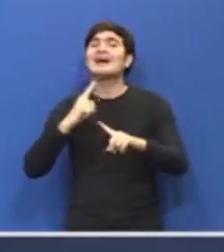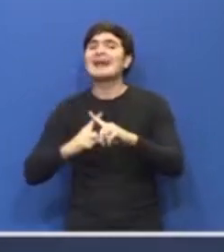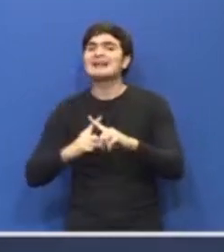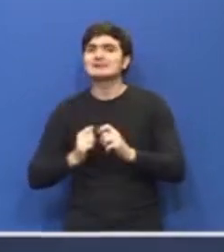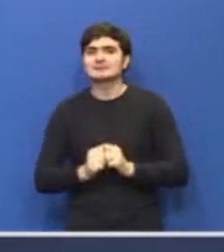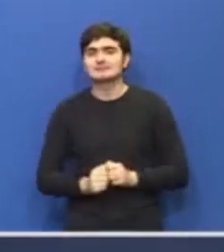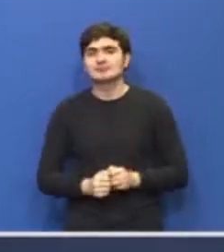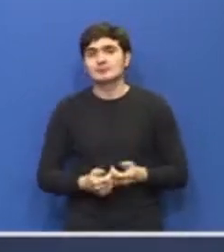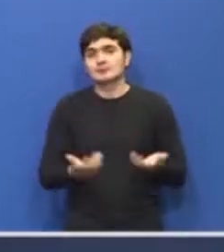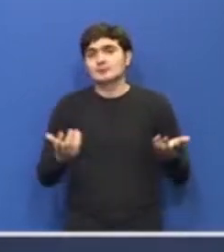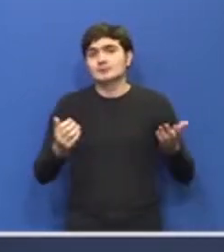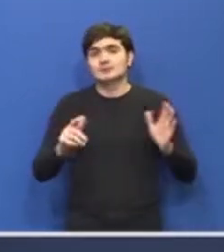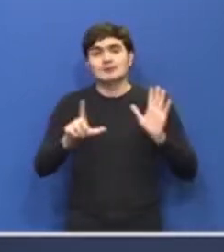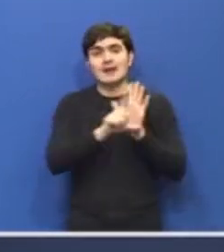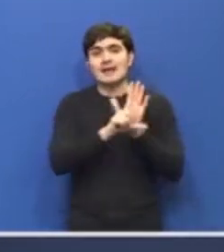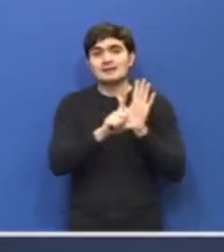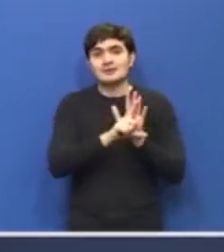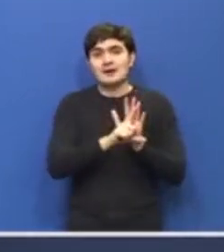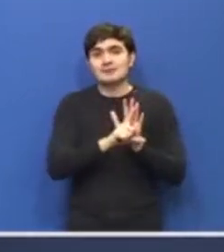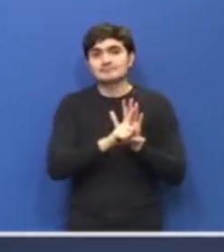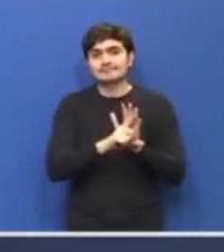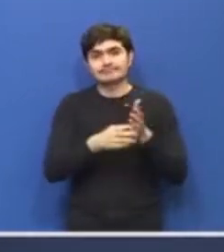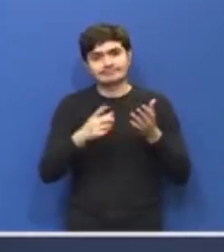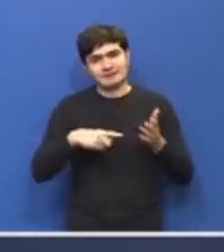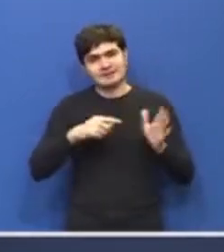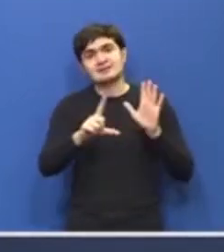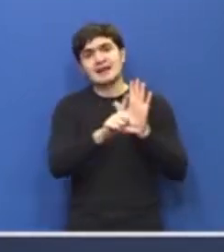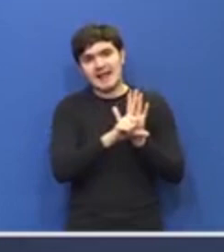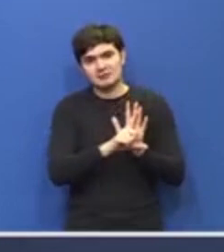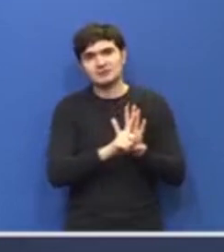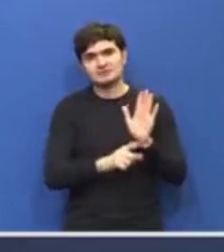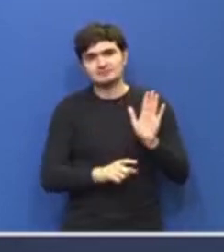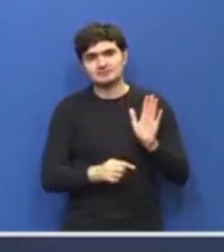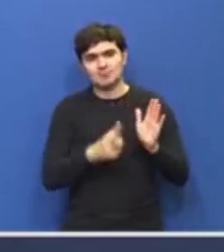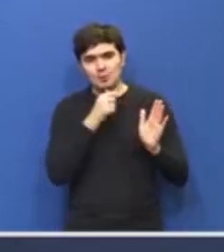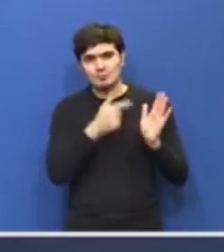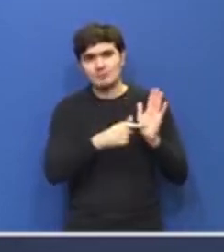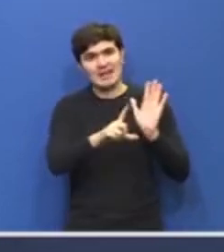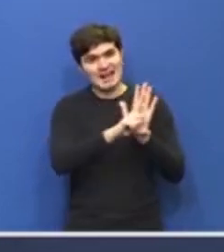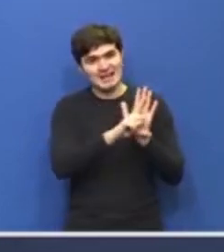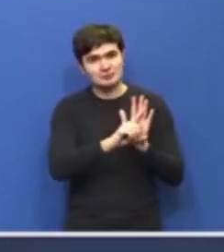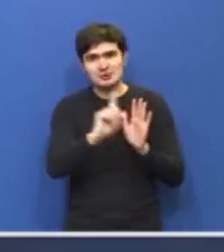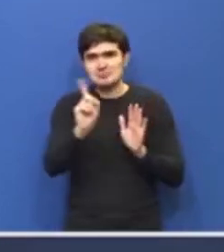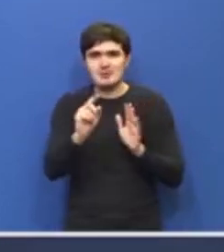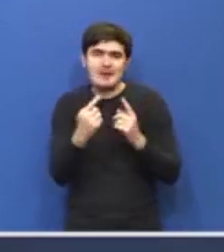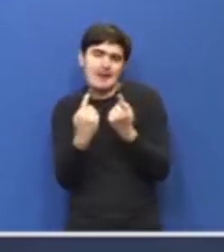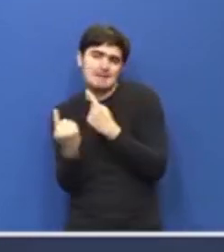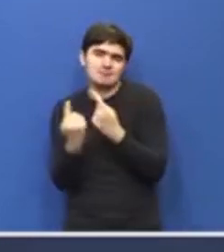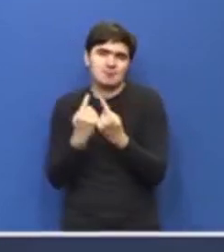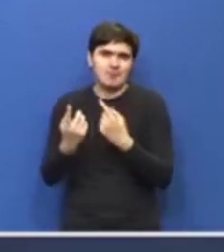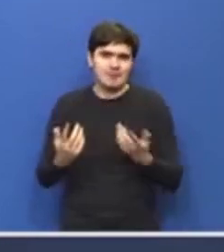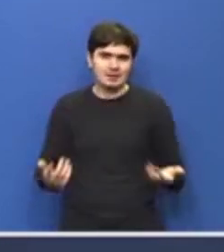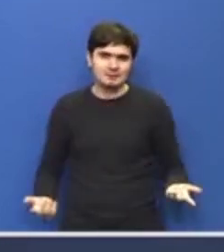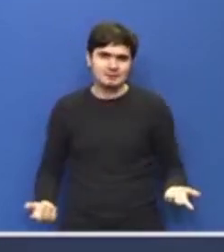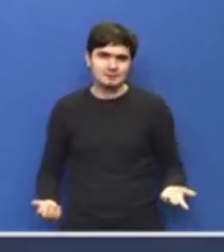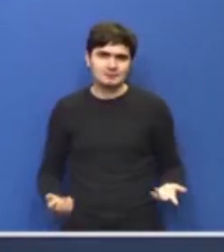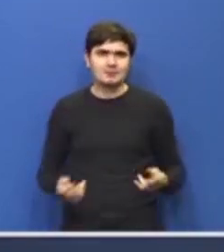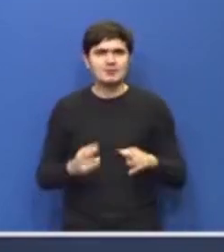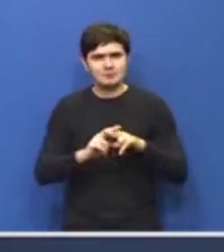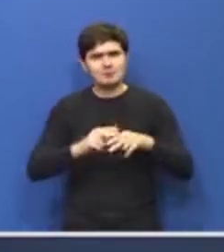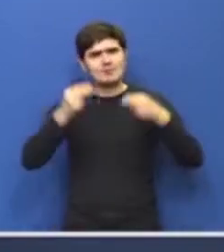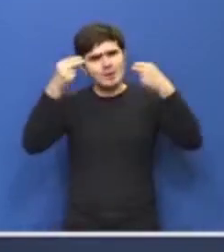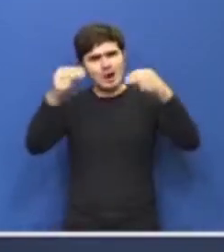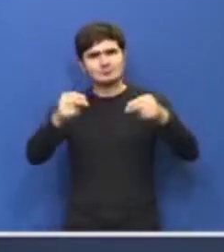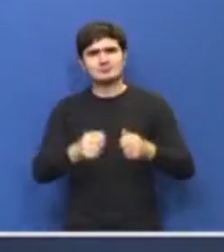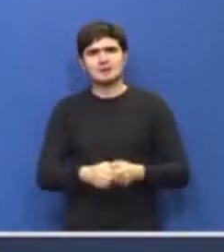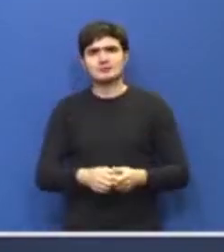legea este lege. Și unde e lege, nu e tocmeală. Așa cum am